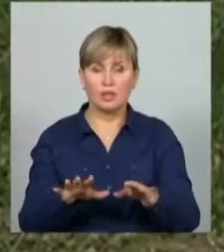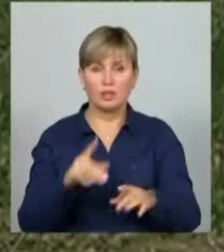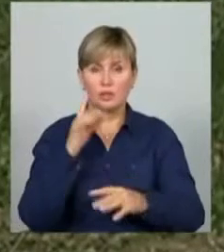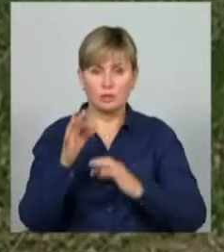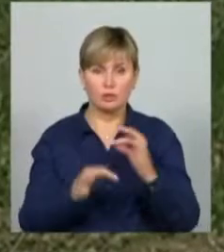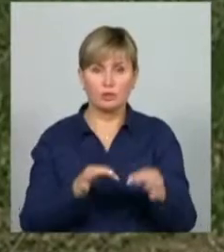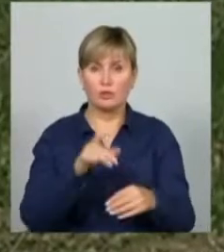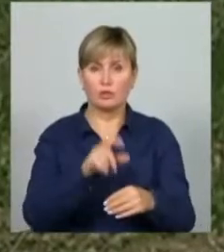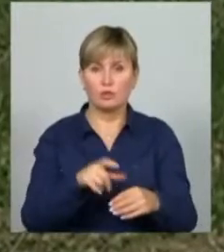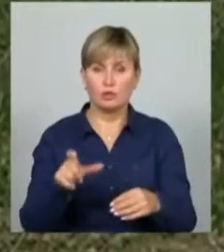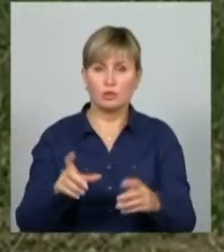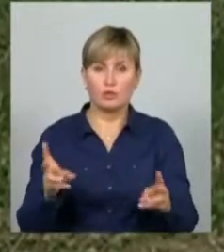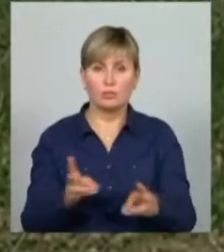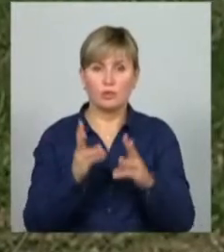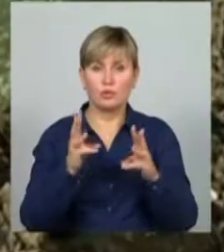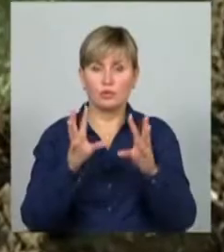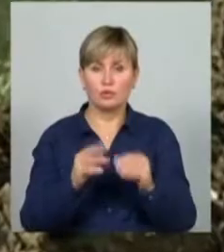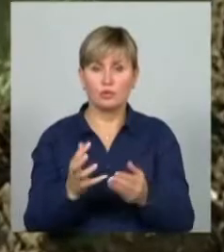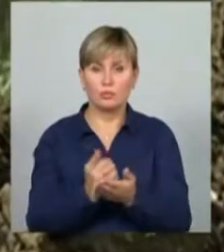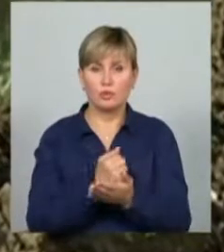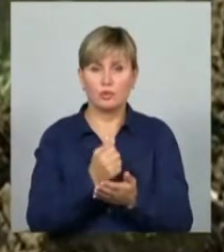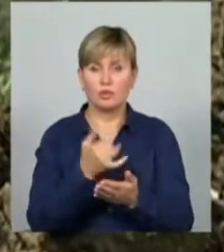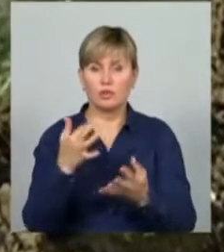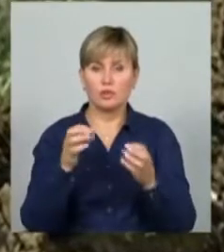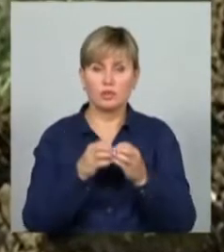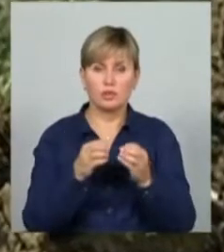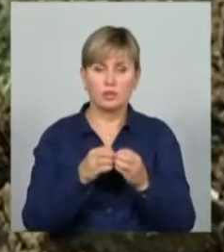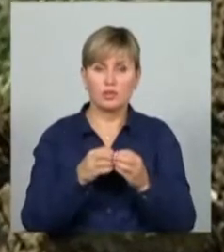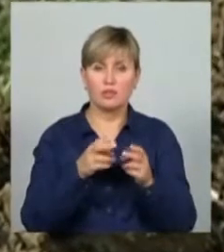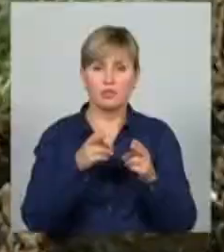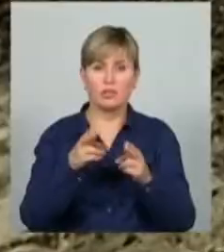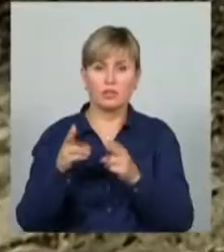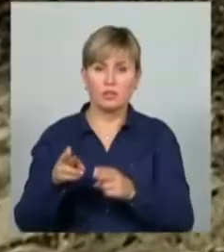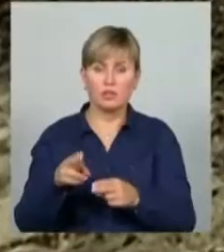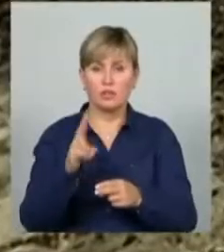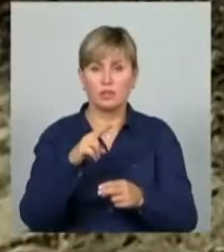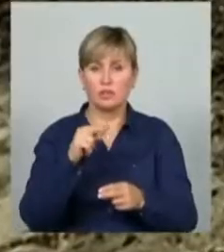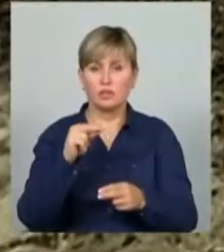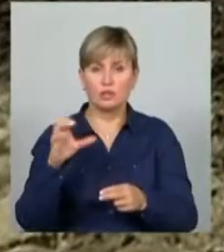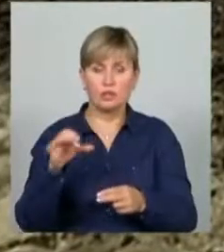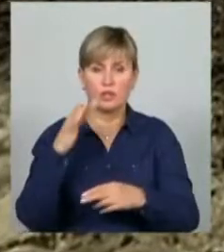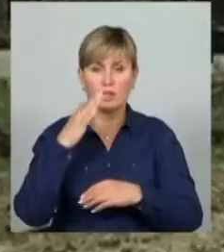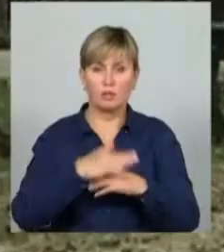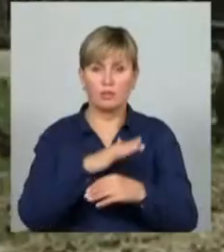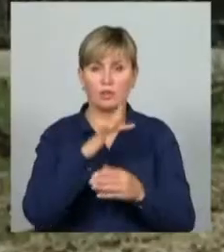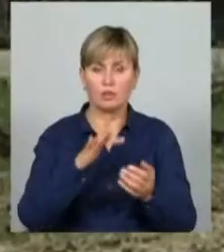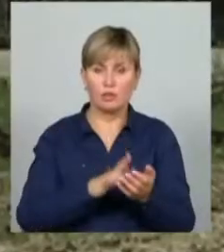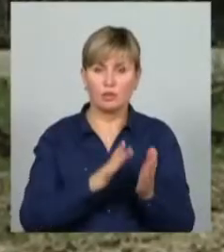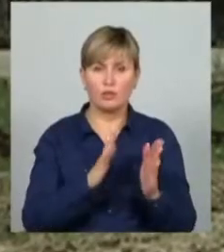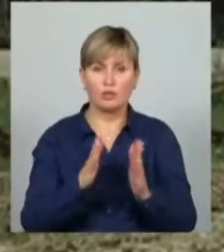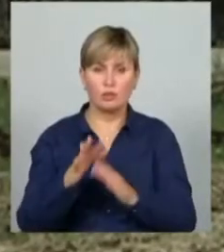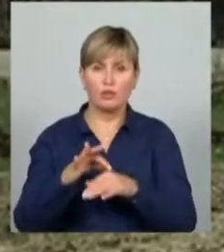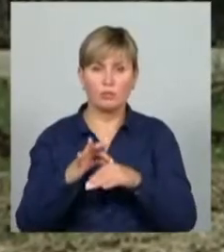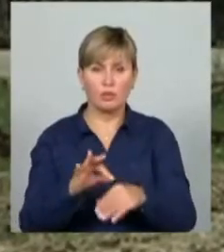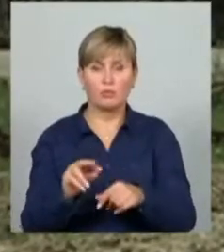сутки сотрудники службы пожаротушения совершают по несколько десятков выездов. В департаменте ПОЧС и Акимате города регулярно